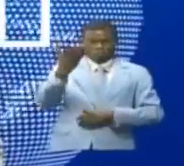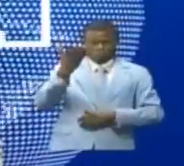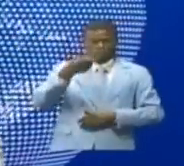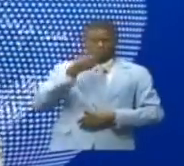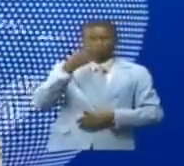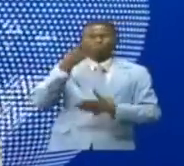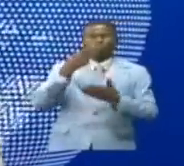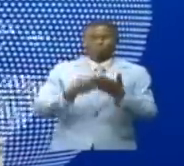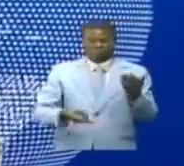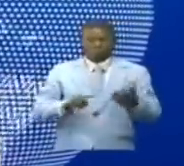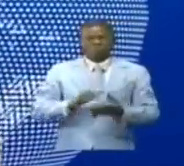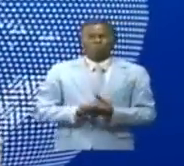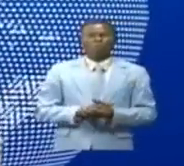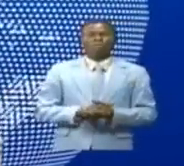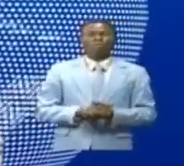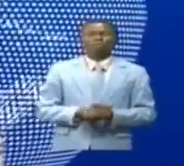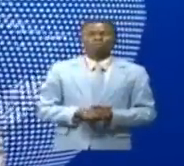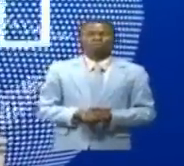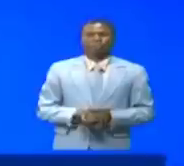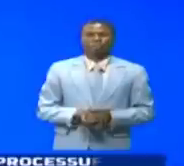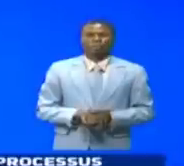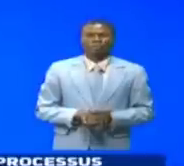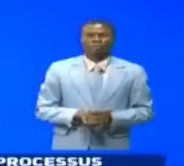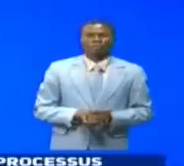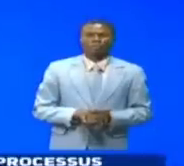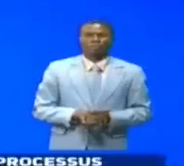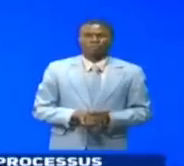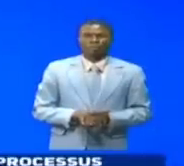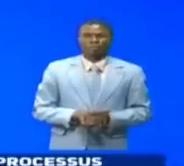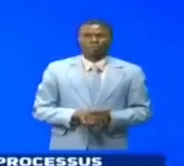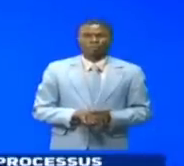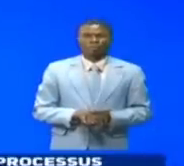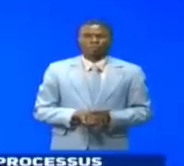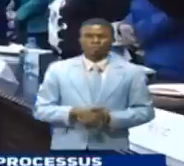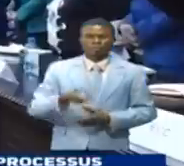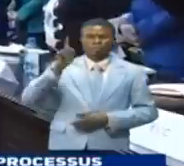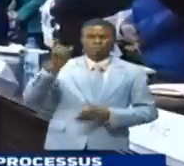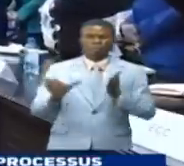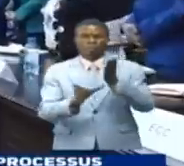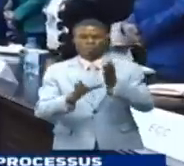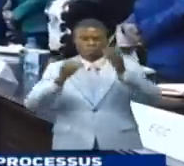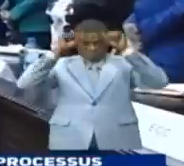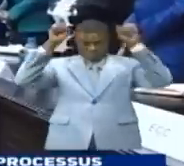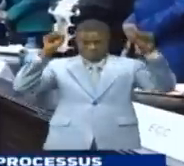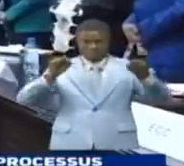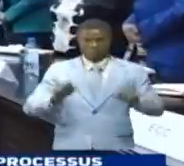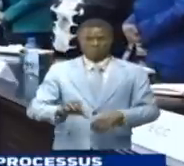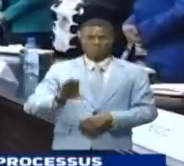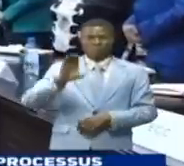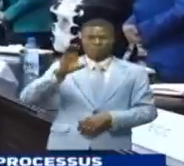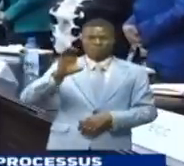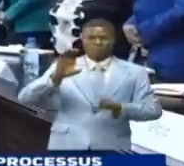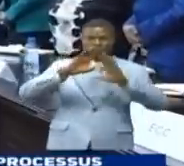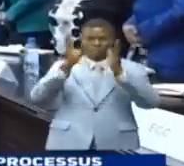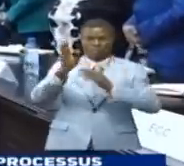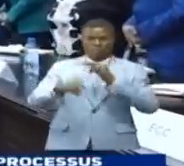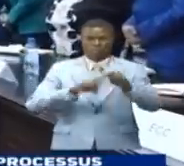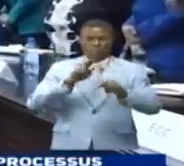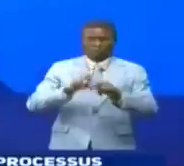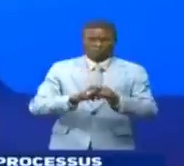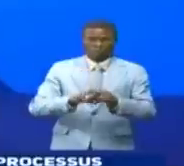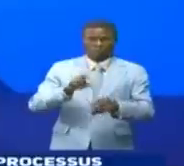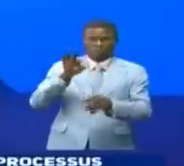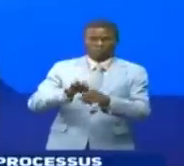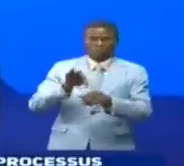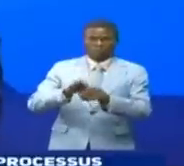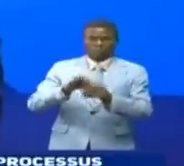Jires Tofunji, pour le reportage. Le premier vice-président de la Commission électorale nationale indépendante,